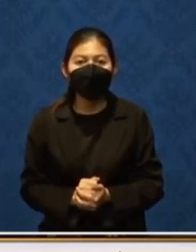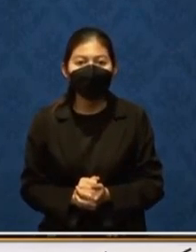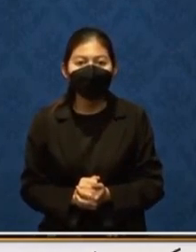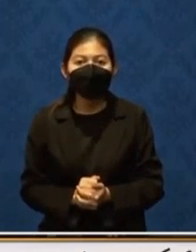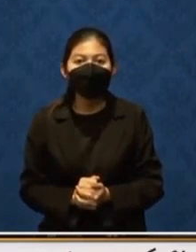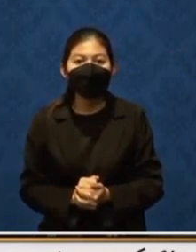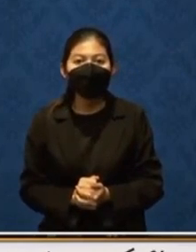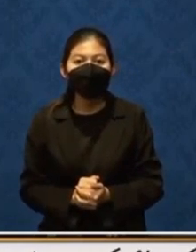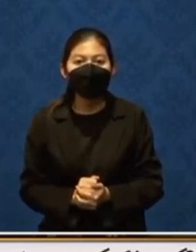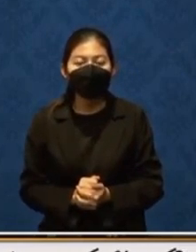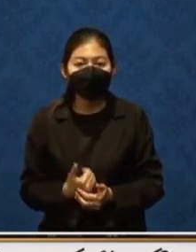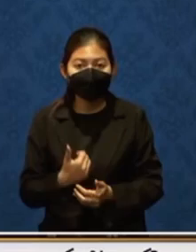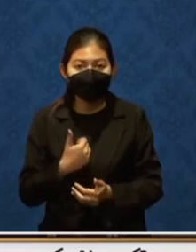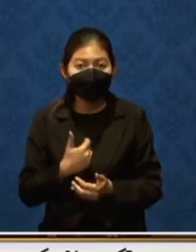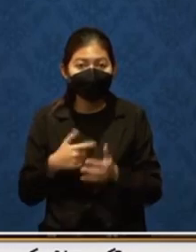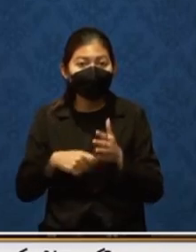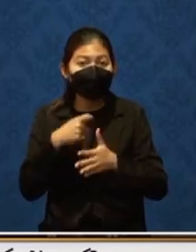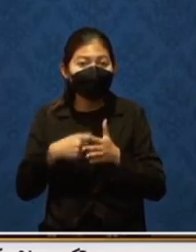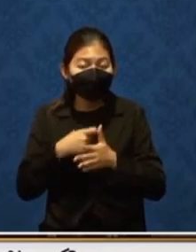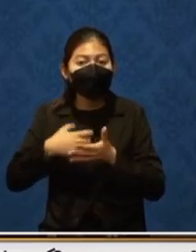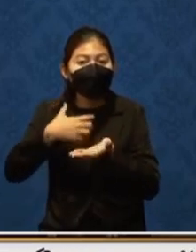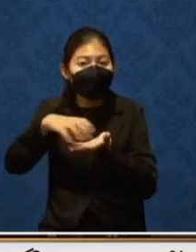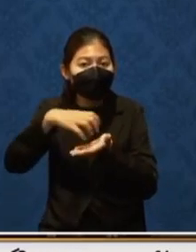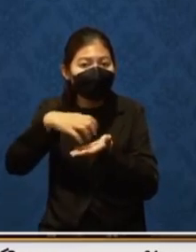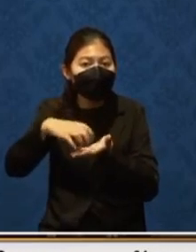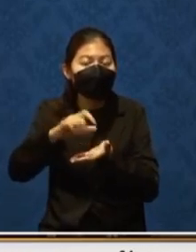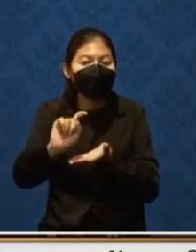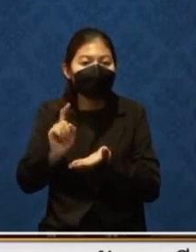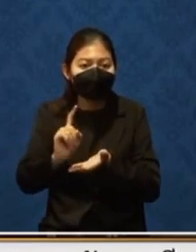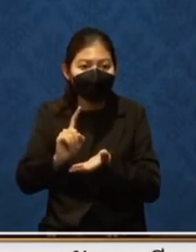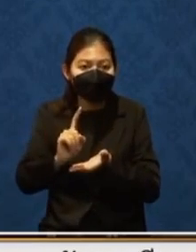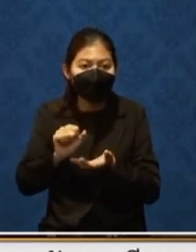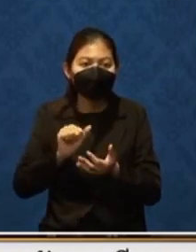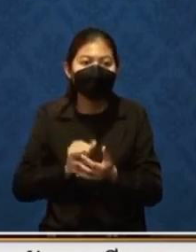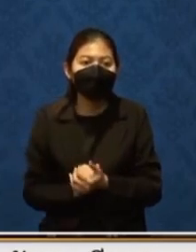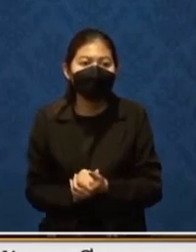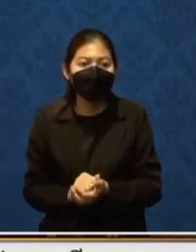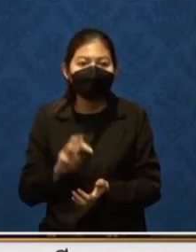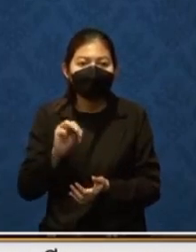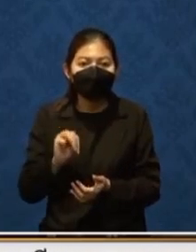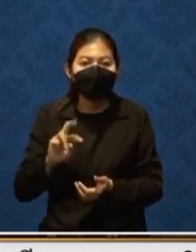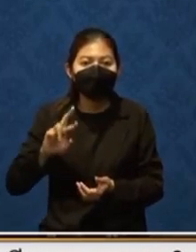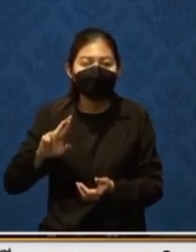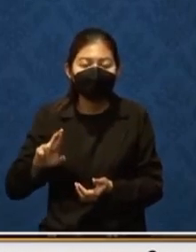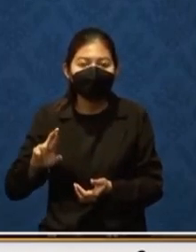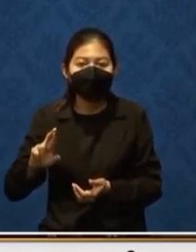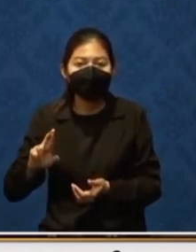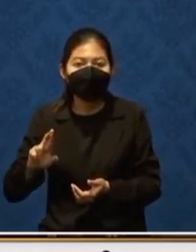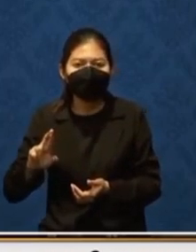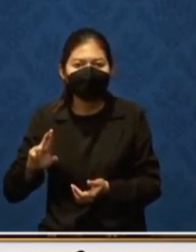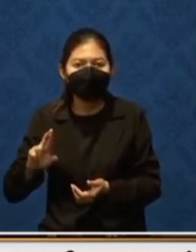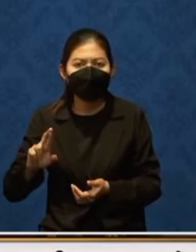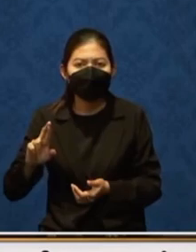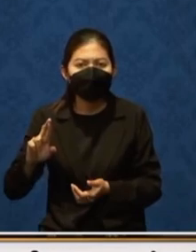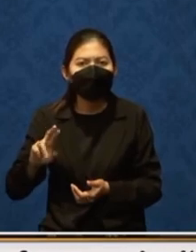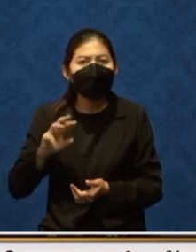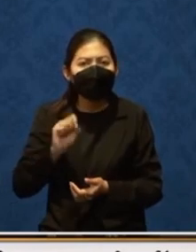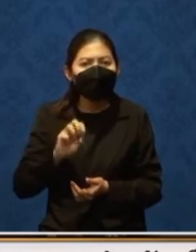ผมจะให้เหตุผลในเรื่องของส่งทเรีกว่า MR Map เพื่อใคร